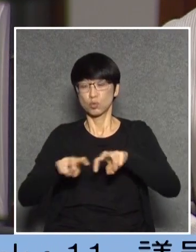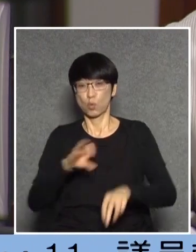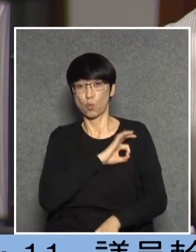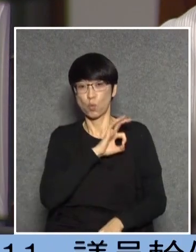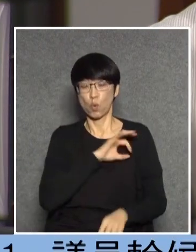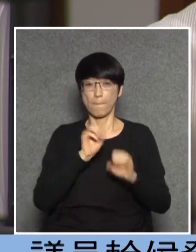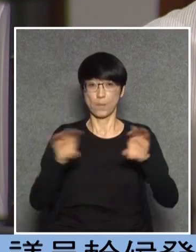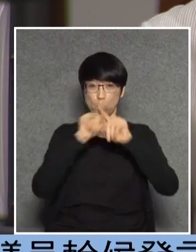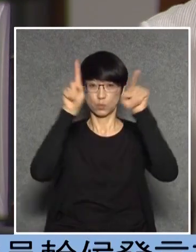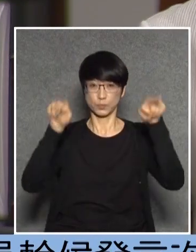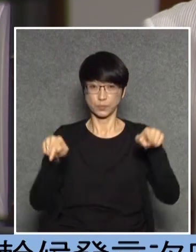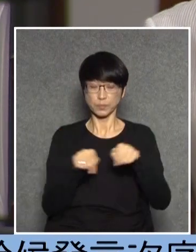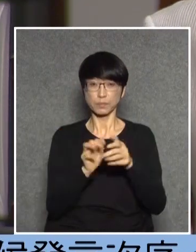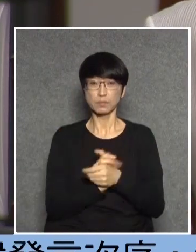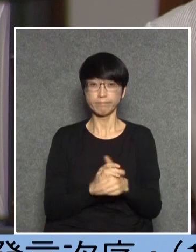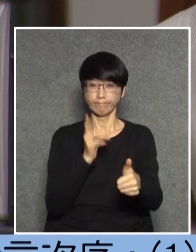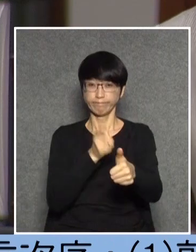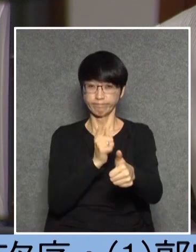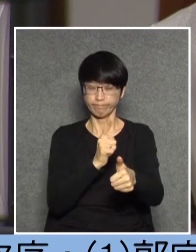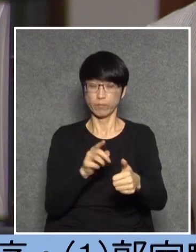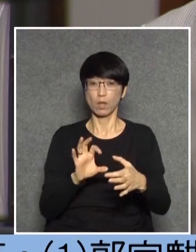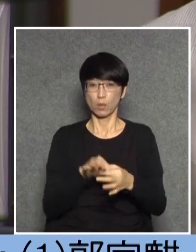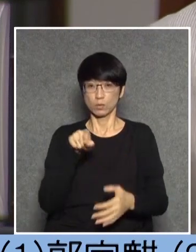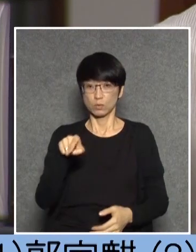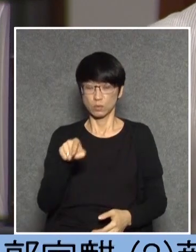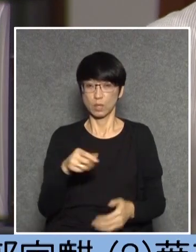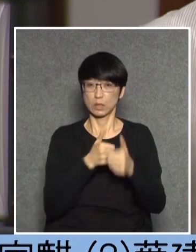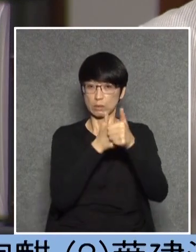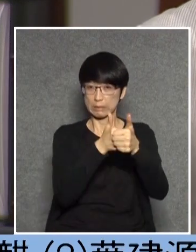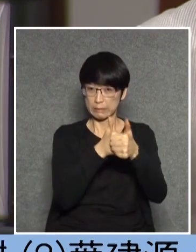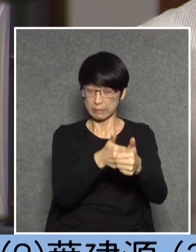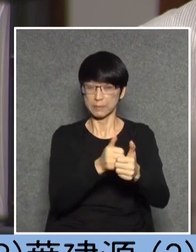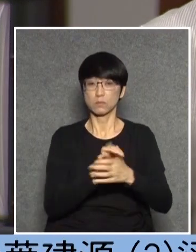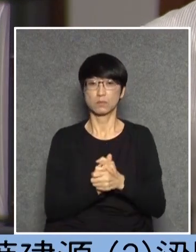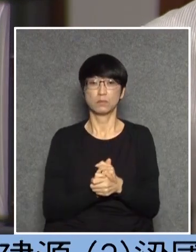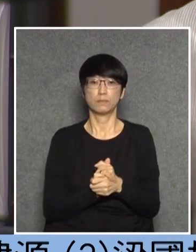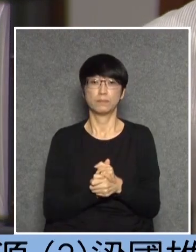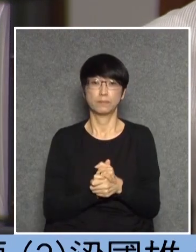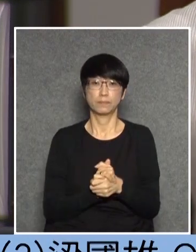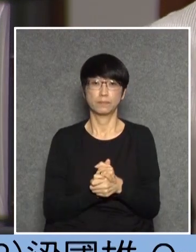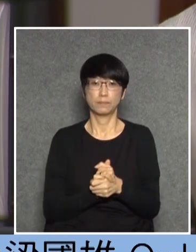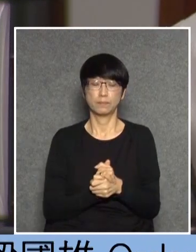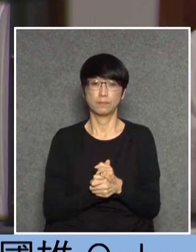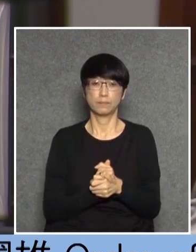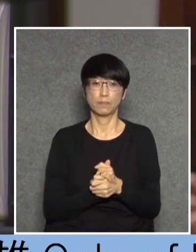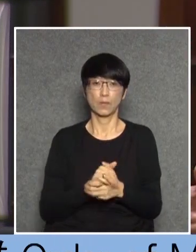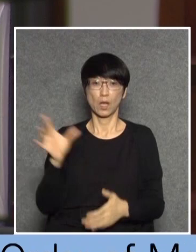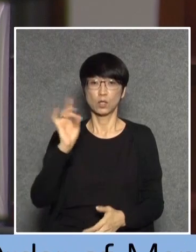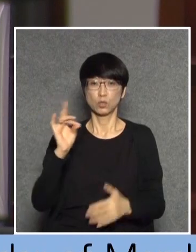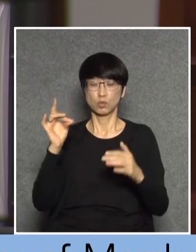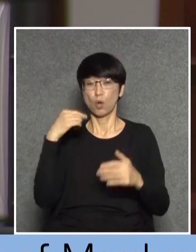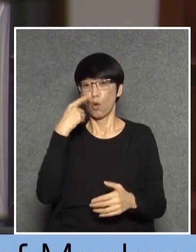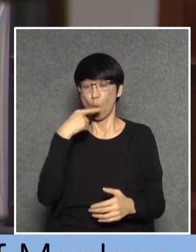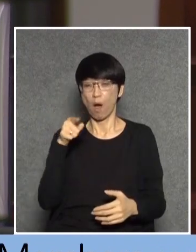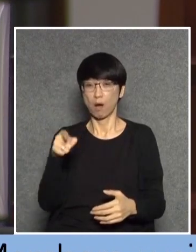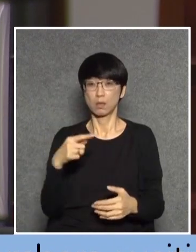个报告，又责成有关当局啊要跟进，跟住呢个张炳良就话：，哎，我哋会